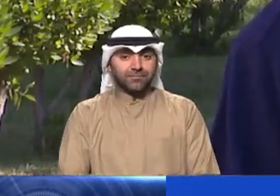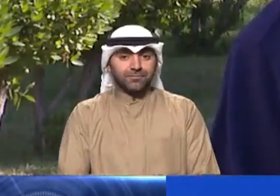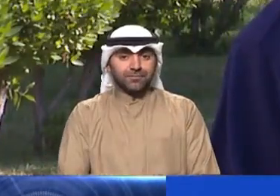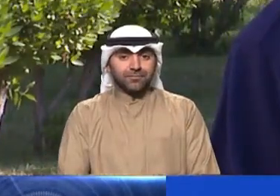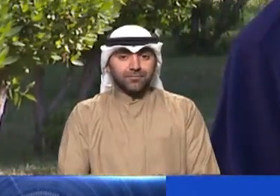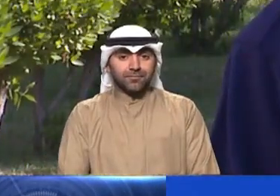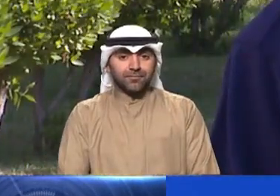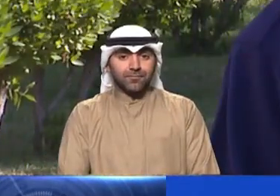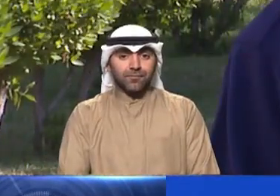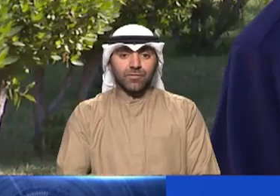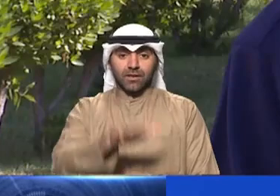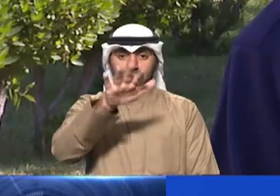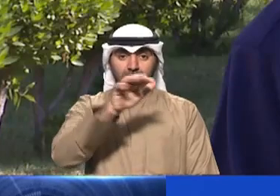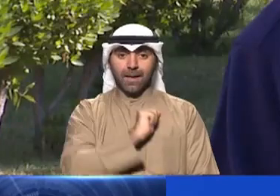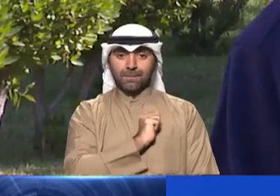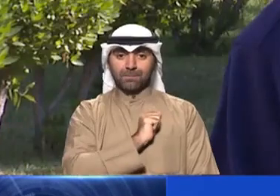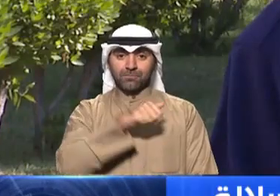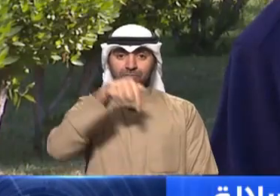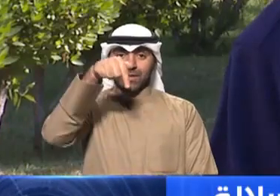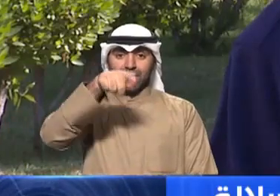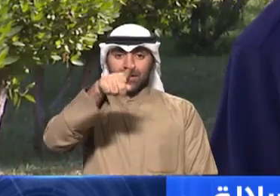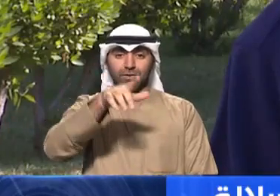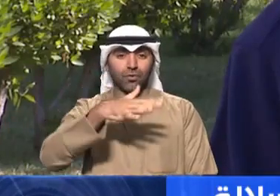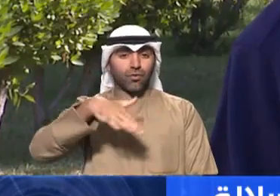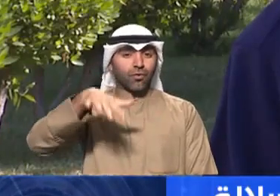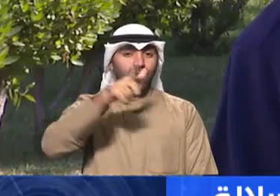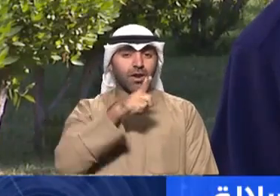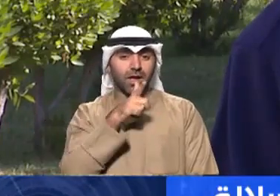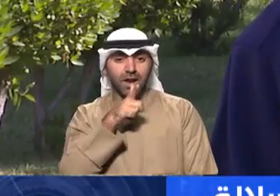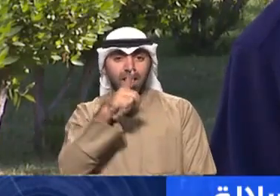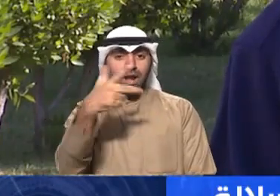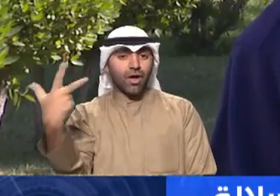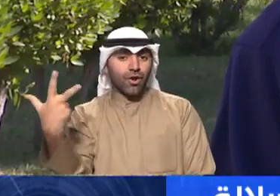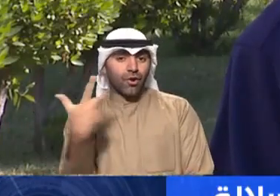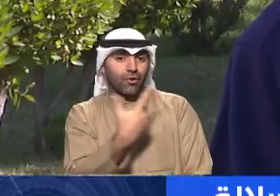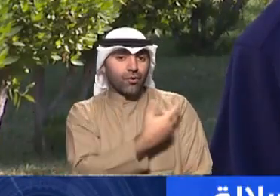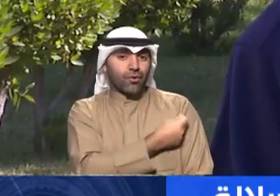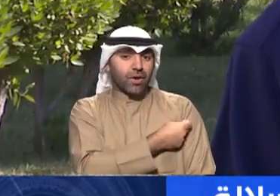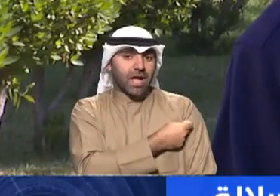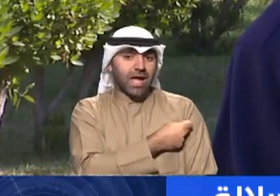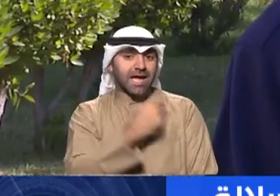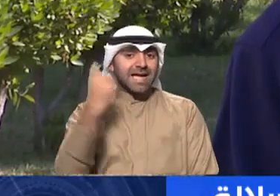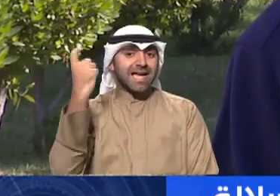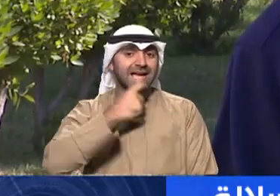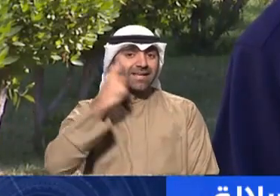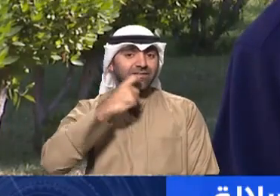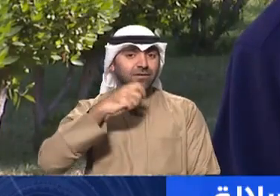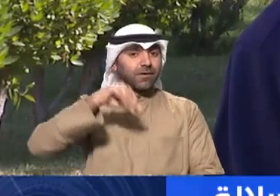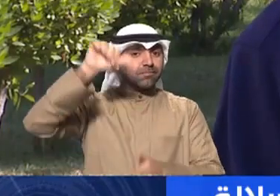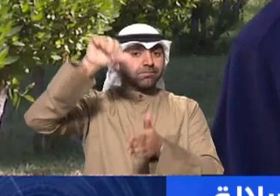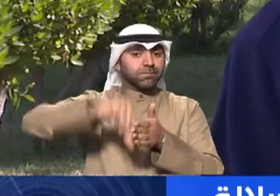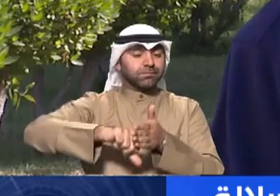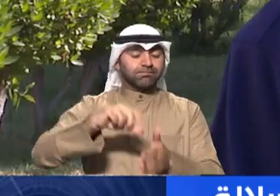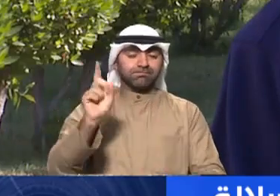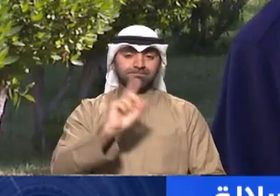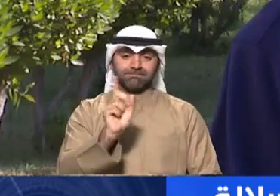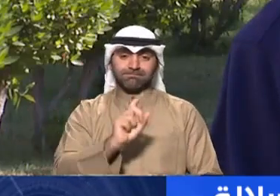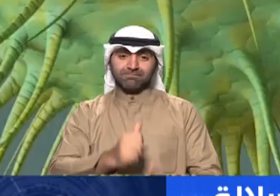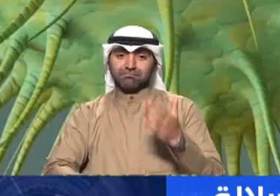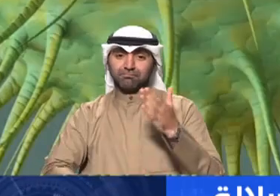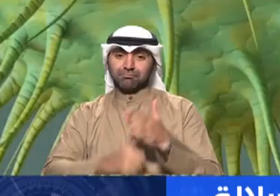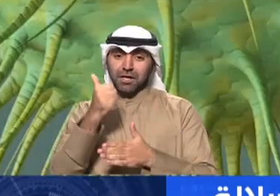أن يغير أو تغير الطفرة الوراثية في البروتين الشوكي، تغيرها بطريقة جذرية،